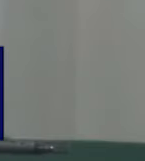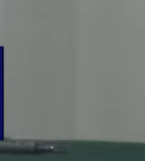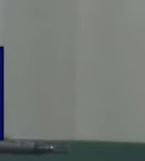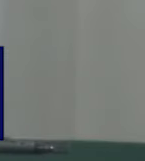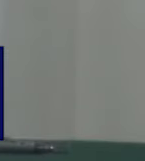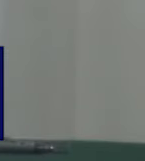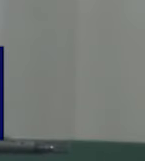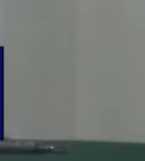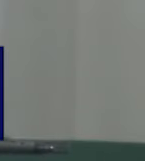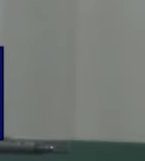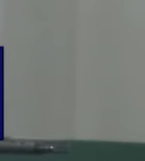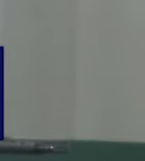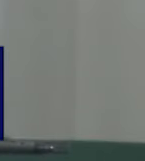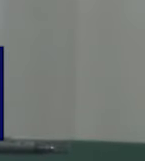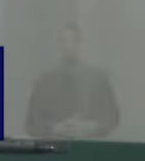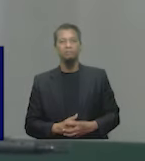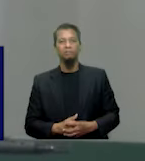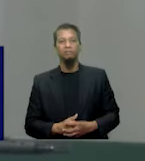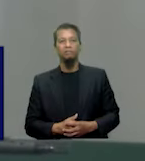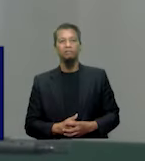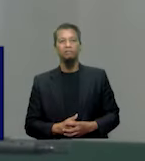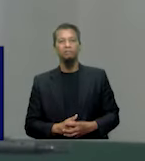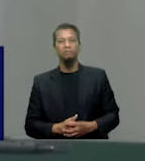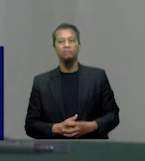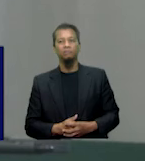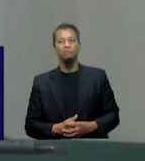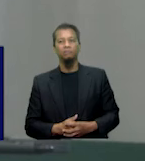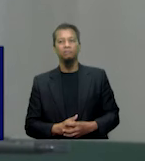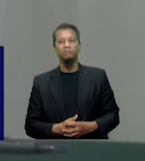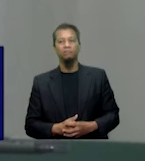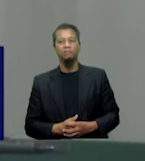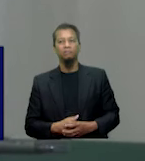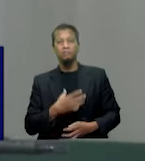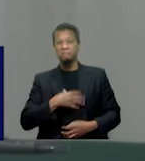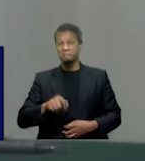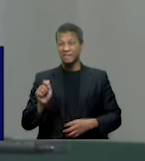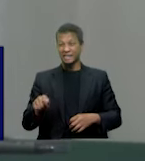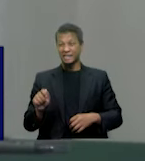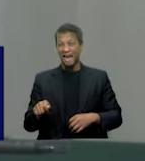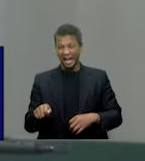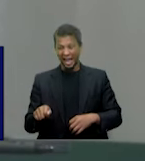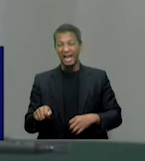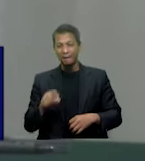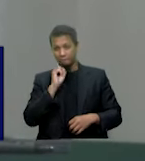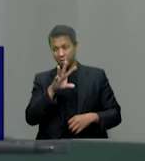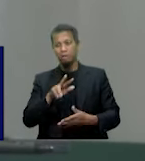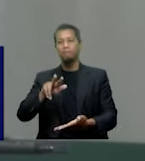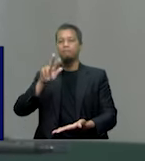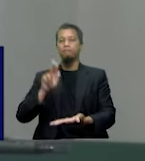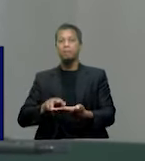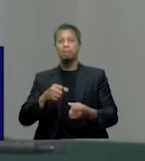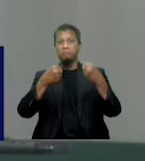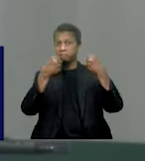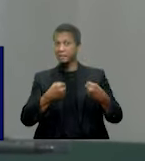Pidana kepada terdakwa Yosef Hidayah bin Undi almarhum tersebut oleh karena itu dengan pidana penjara